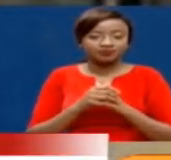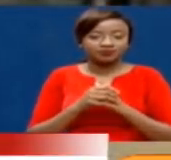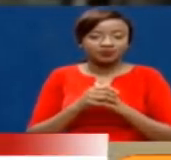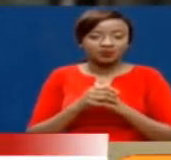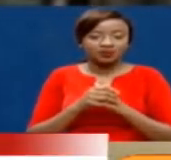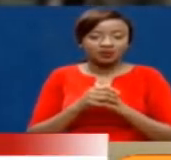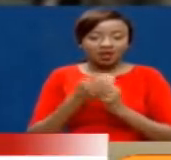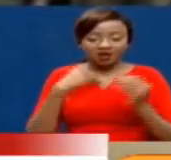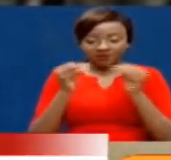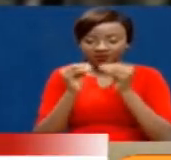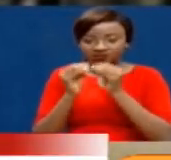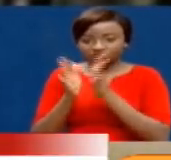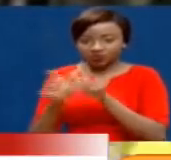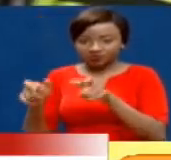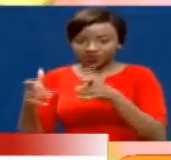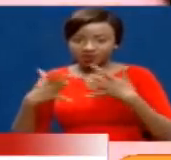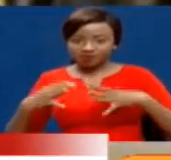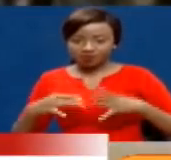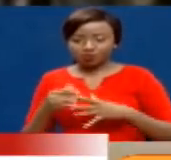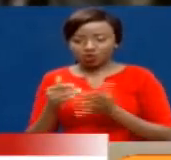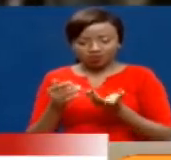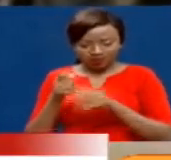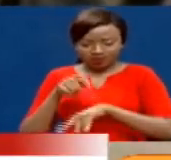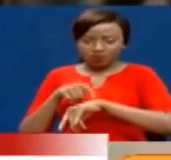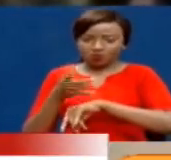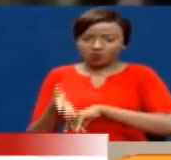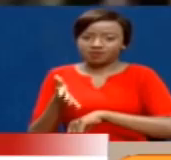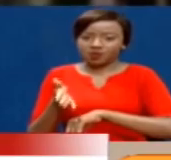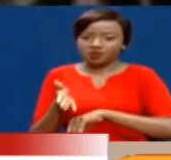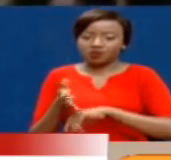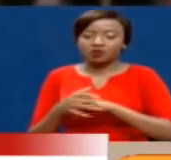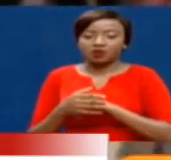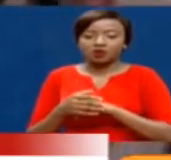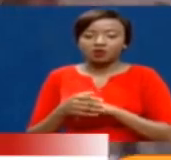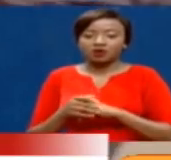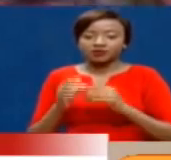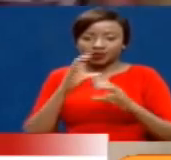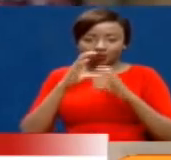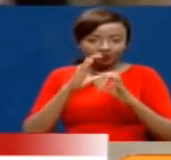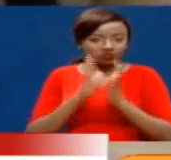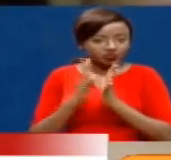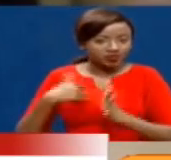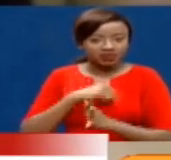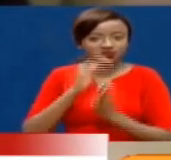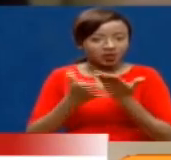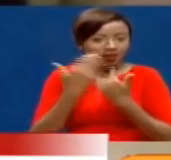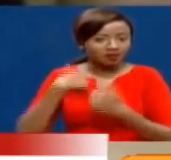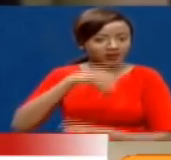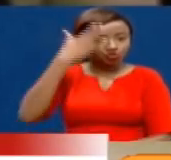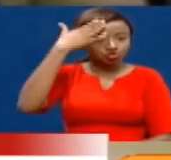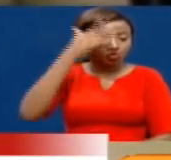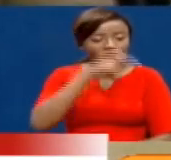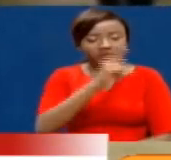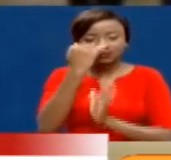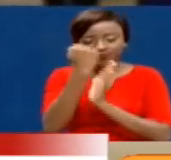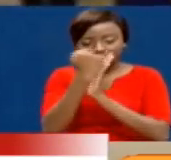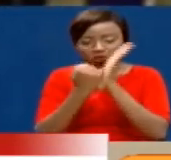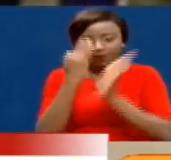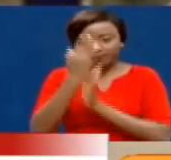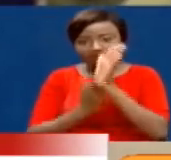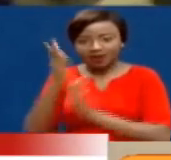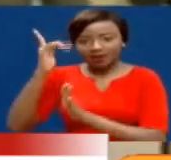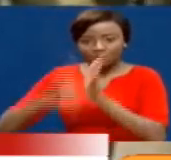na wanaandishi wa habari dakika chache kutoka sasa, na pindi tu dasi wataweza kusema nasi tutaweza kufahamu ni kipi ambacho labda wameweza